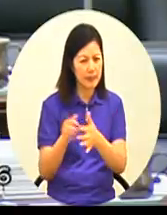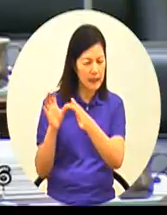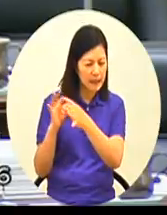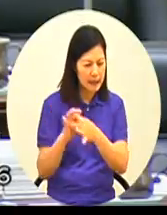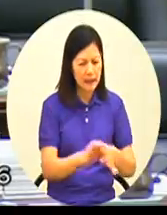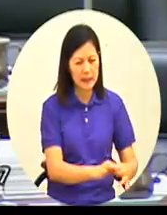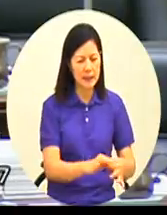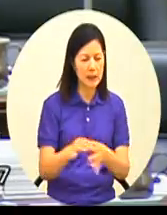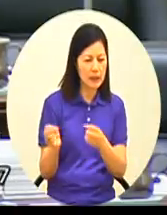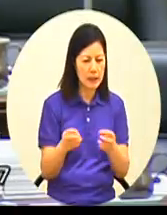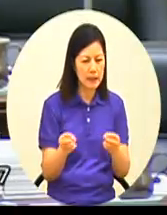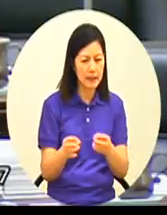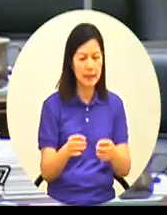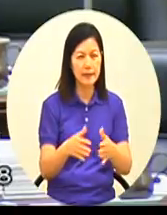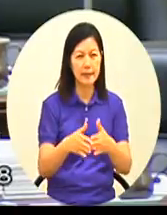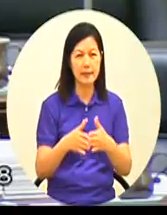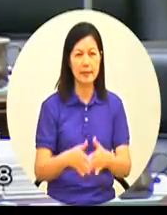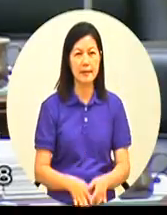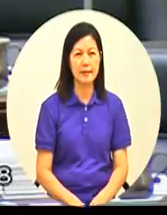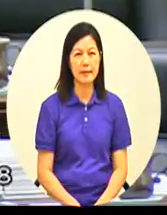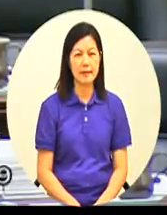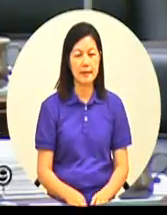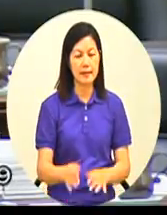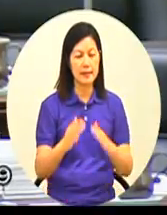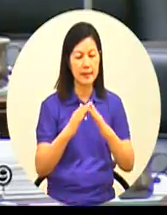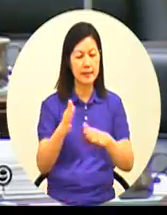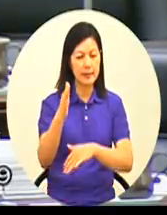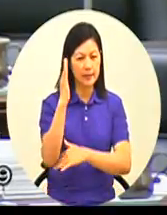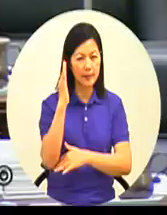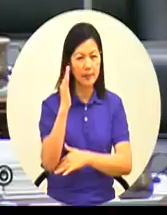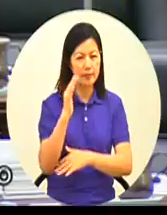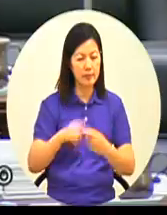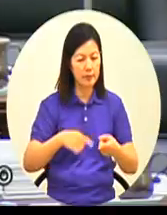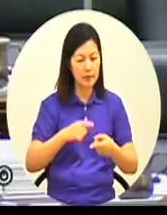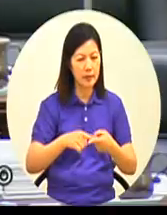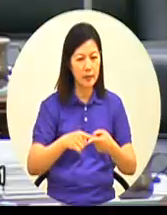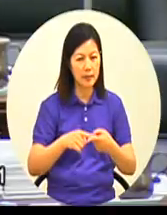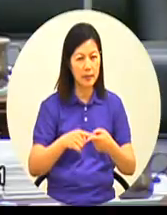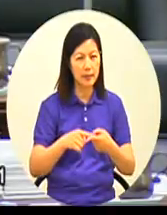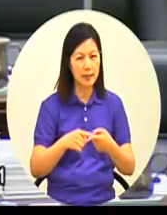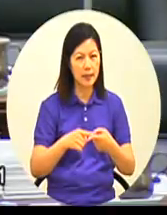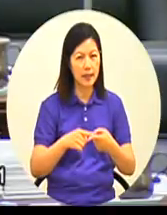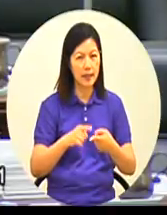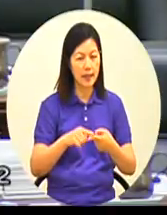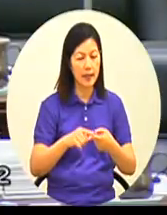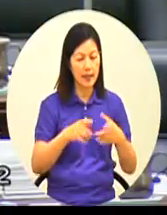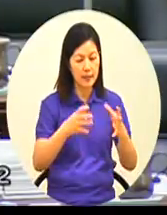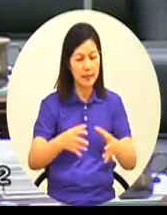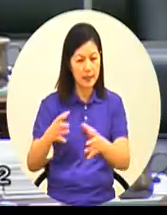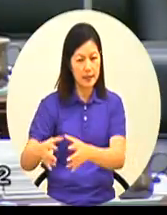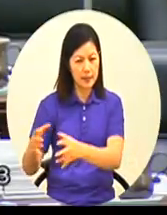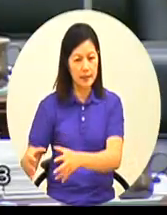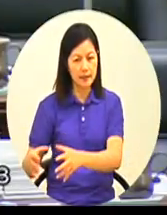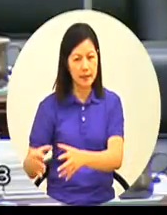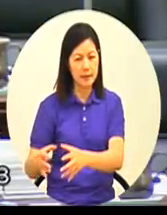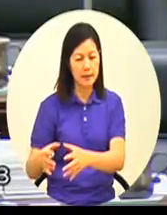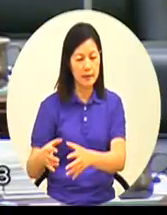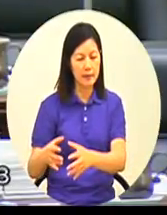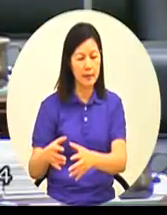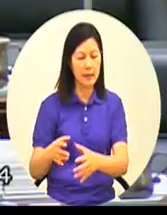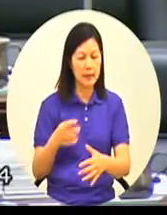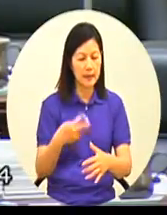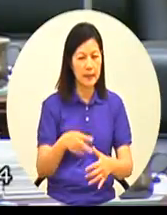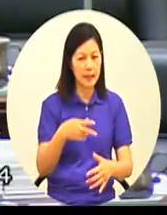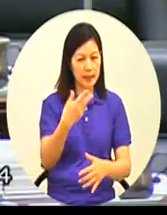啊。市政府应该要制造更多的议题场域，提供